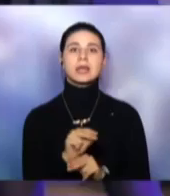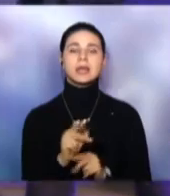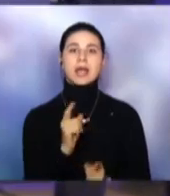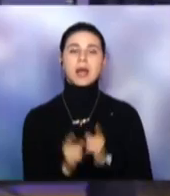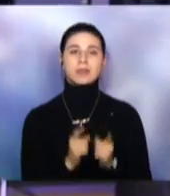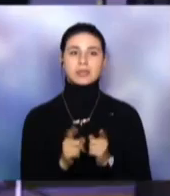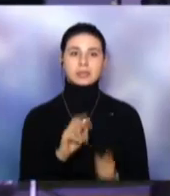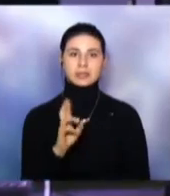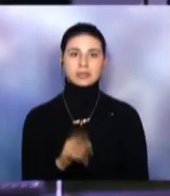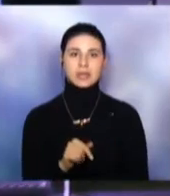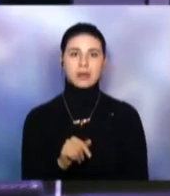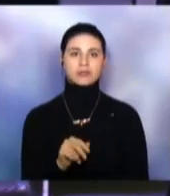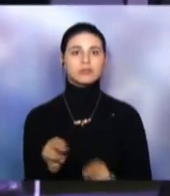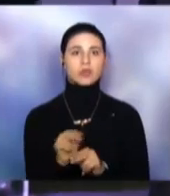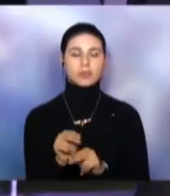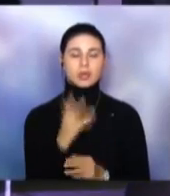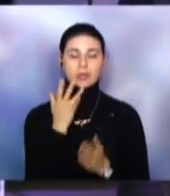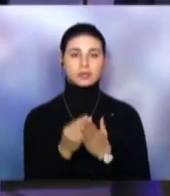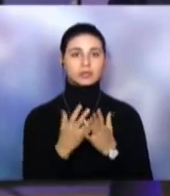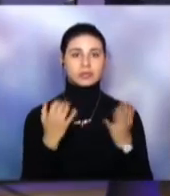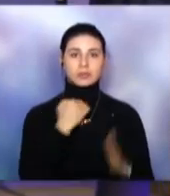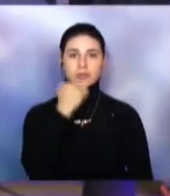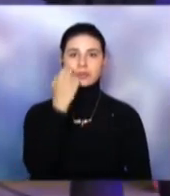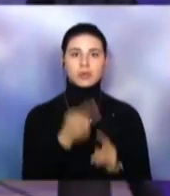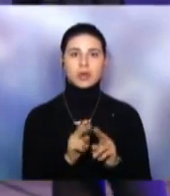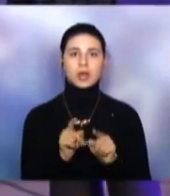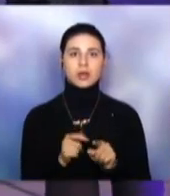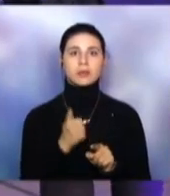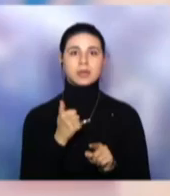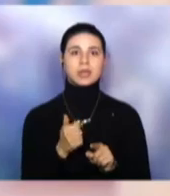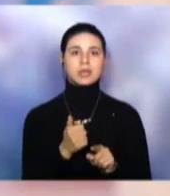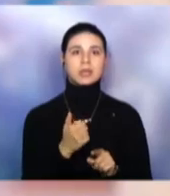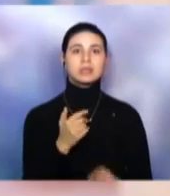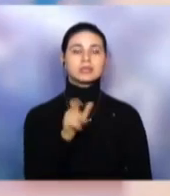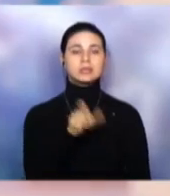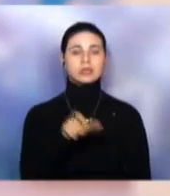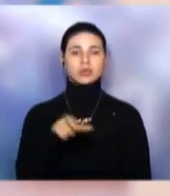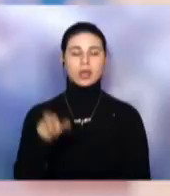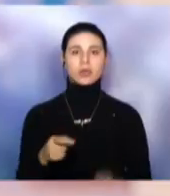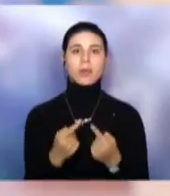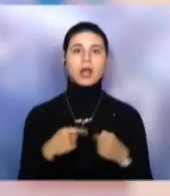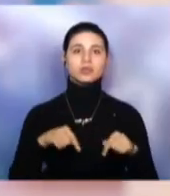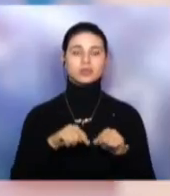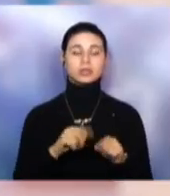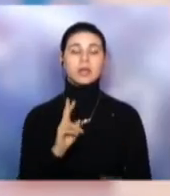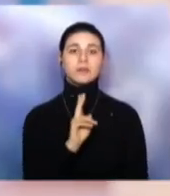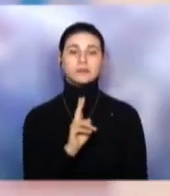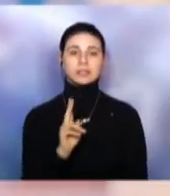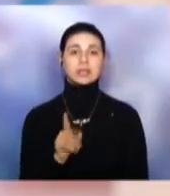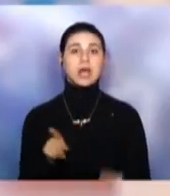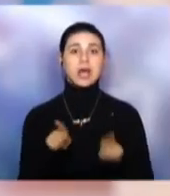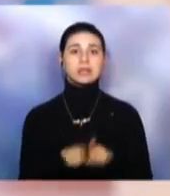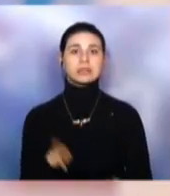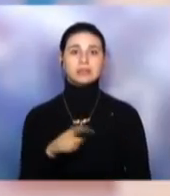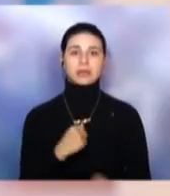და პროფილაქტიკასთან. მადლობელი ვარ მე ამ შესანიშნავი საზოგადოებისათვის, ასოციაციისთვის, რომელმაც ასეთი